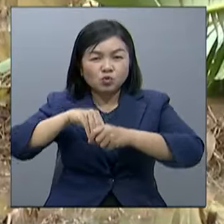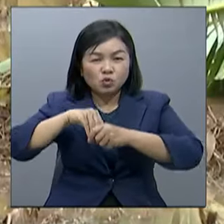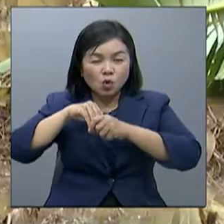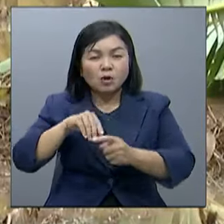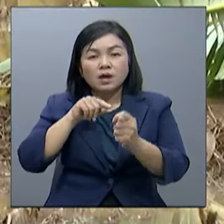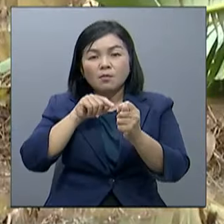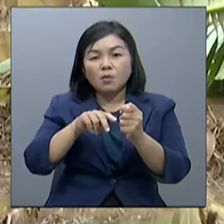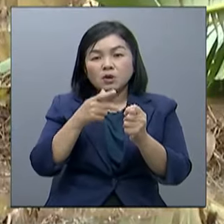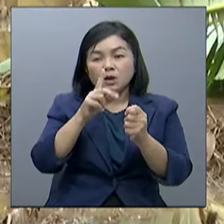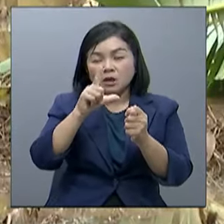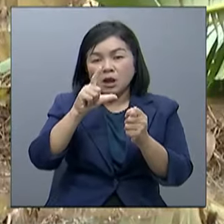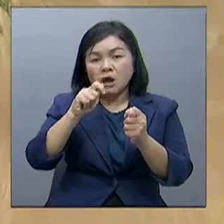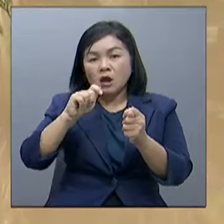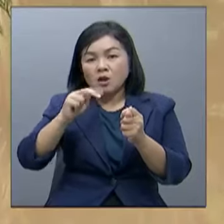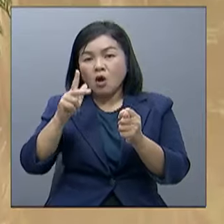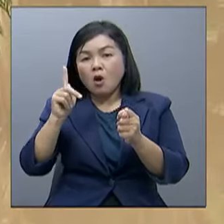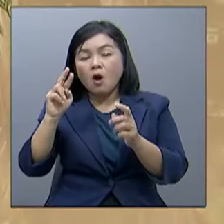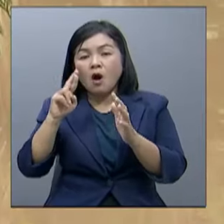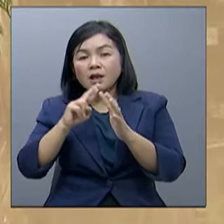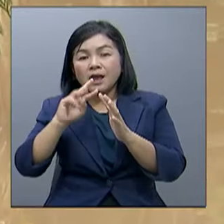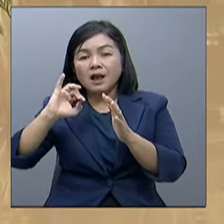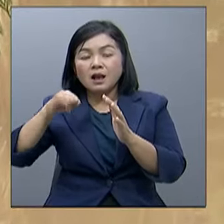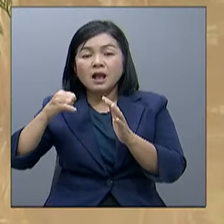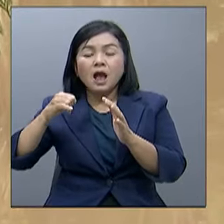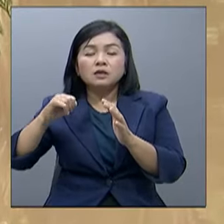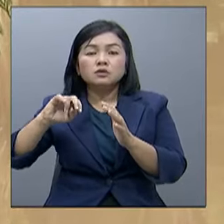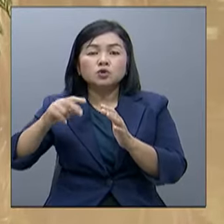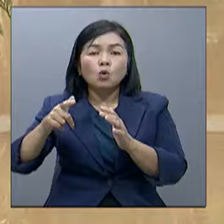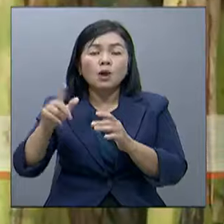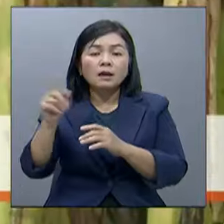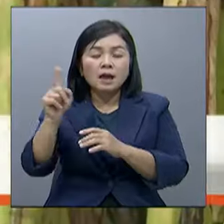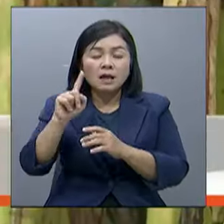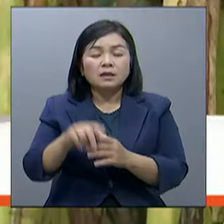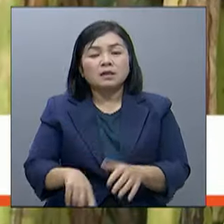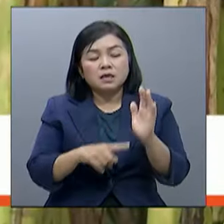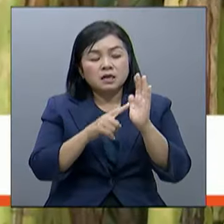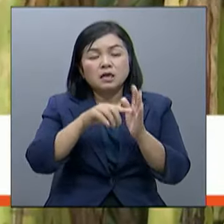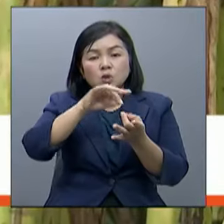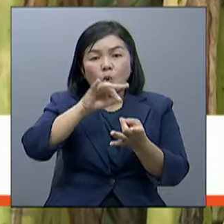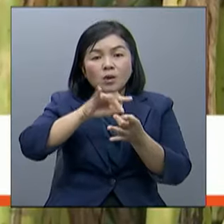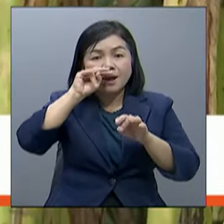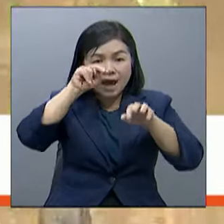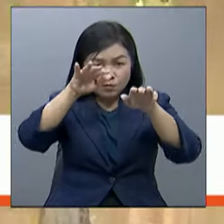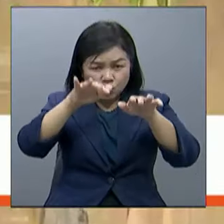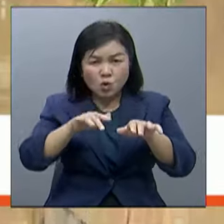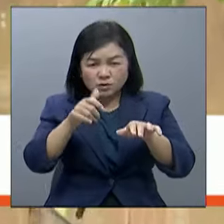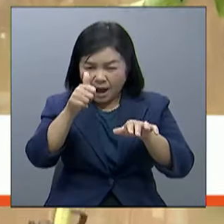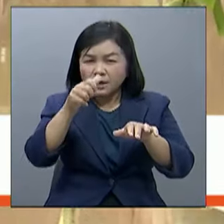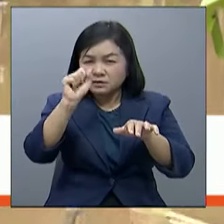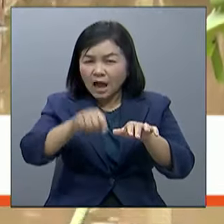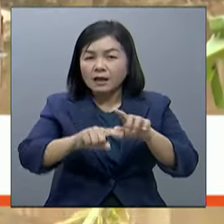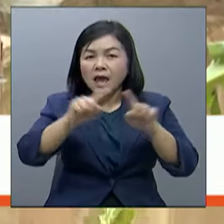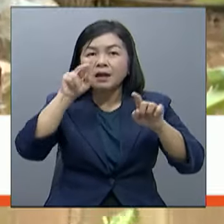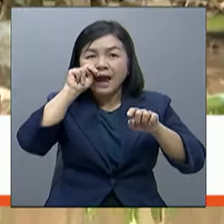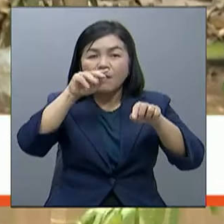คลองกระจงอำเภอสวรรคโลกจังหวัดสุโขทัยครับจากภาพนะครับจะเห็นว่าแม้ระดับน้ำจะลดลงไปมากแล้วครับแต่เมื่อน้ำยิ่ง